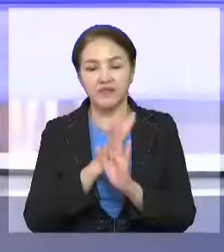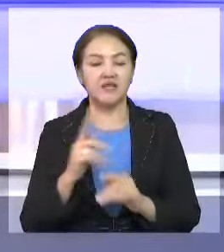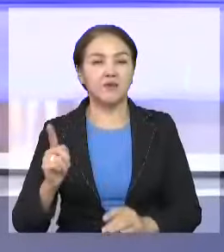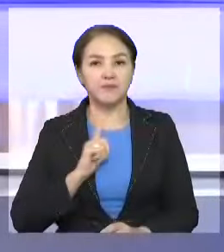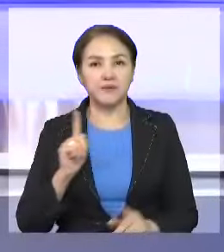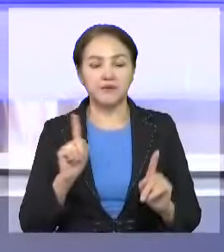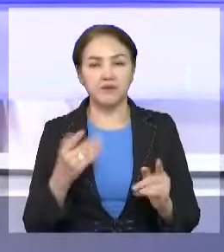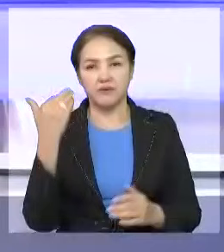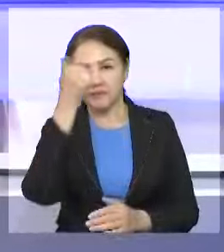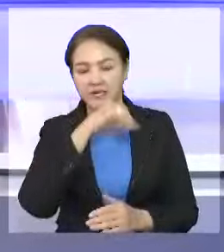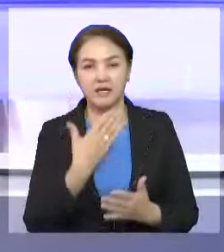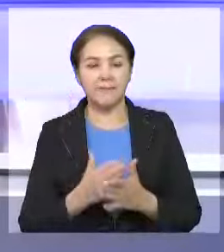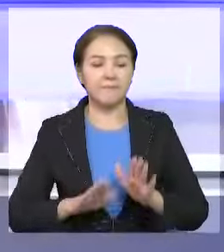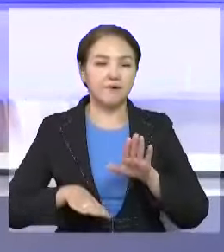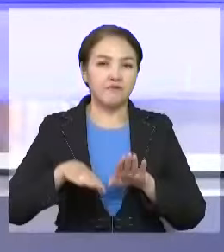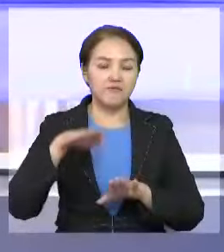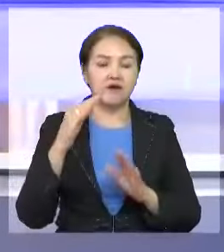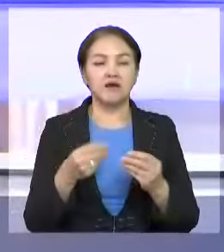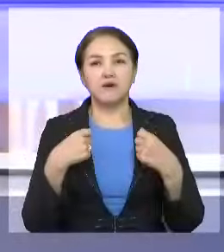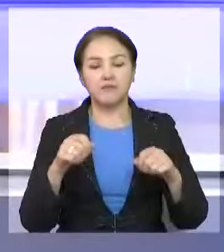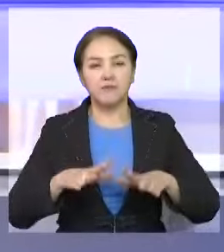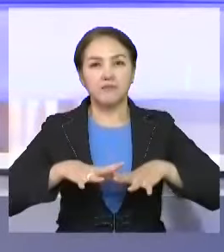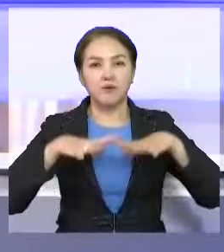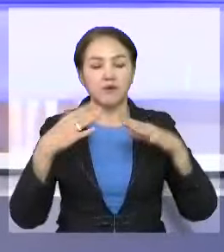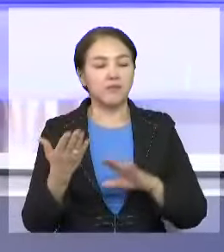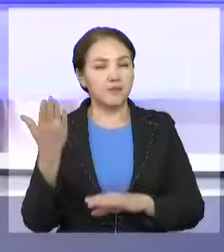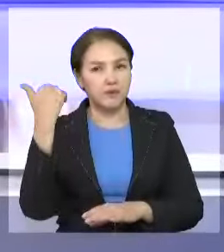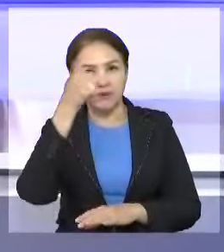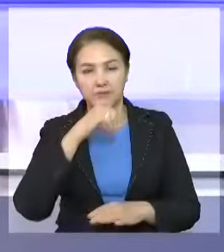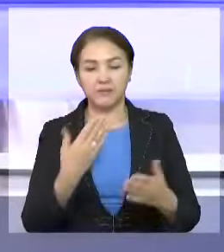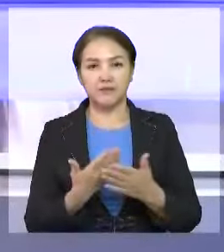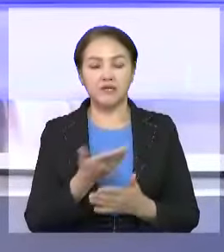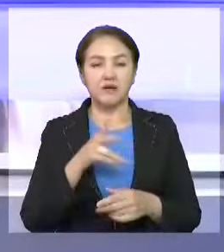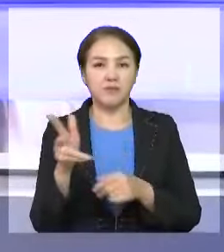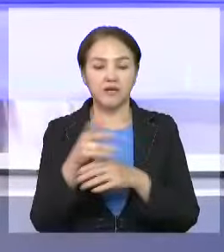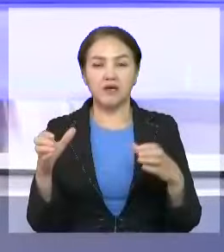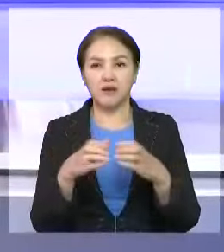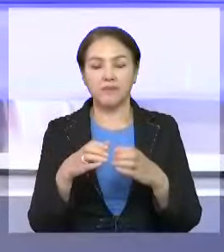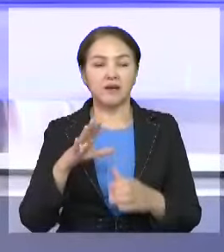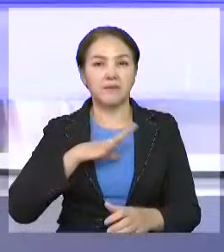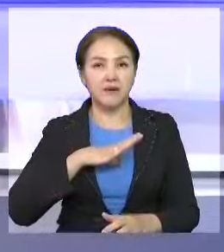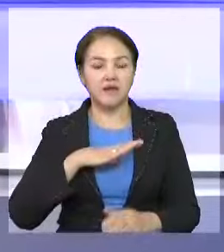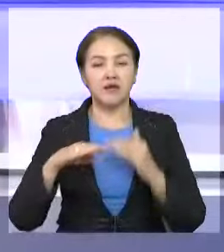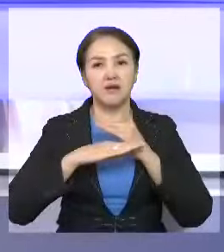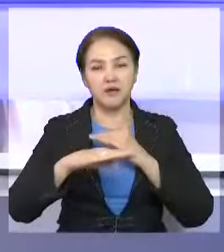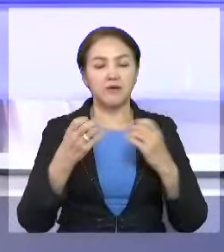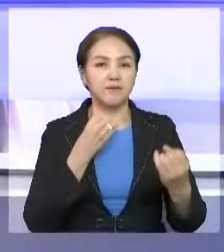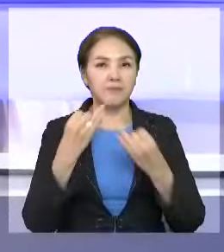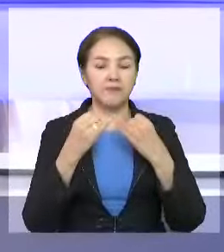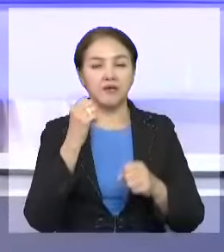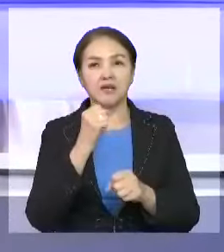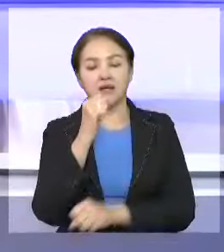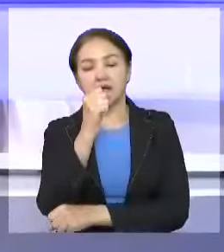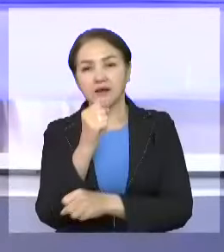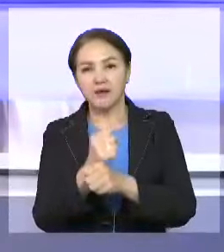Ожидается, что в этом году объем выращенной продукции будет больше, чем в прошлом году. Наша съемочная группа побывала на полях и пообщалась с